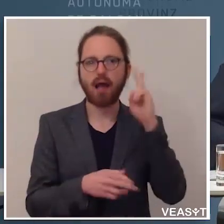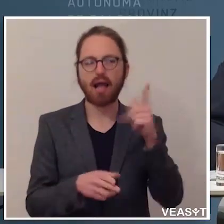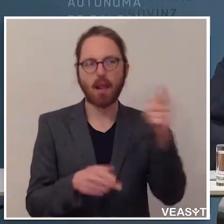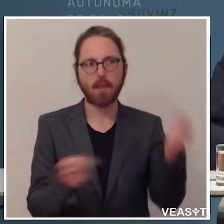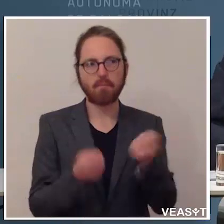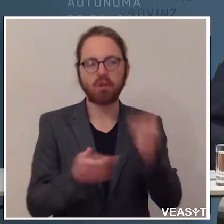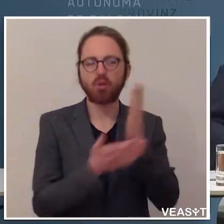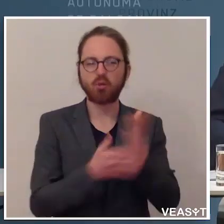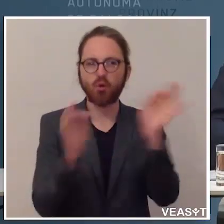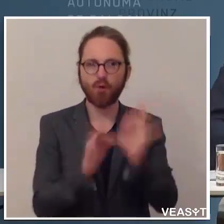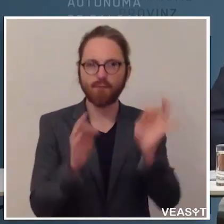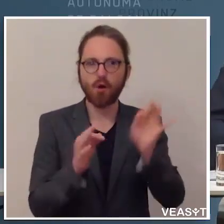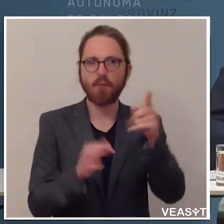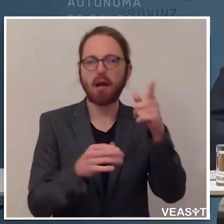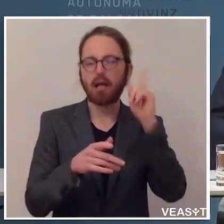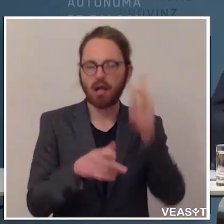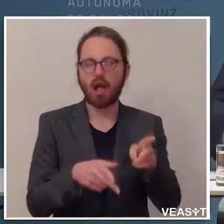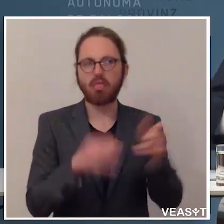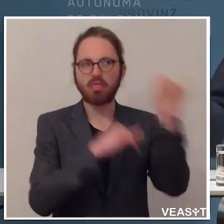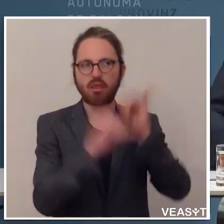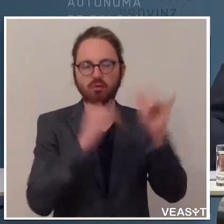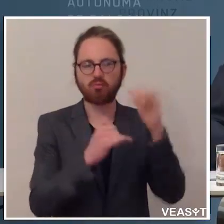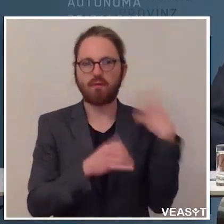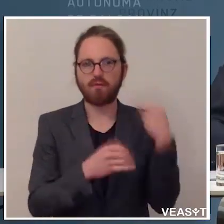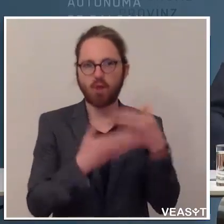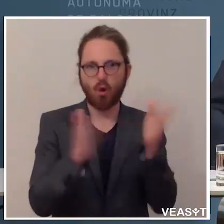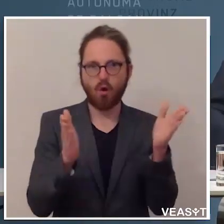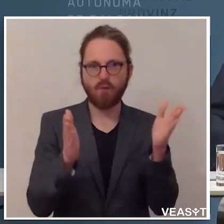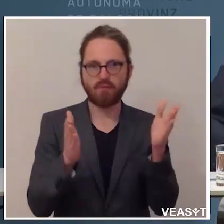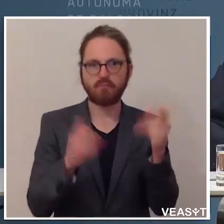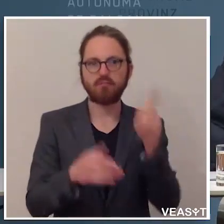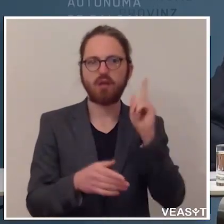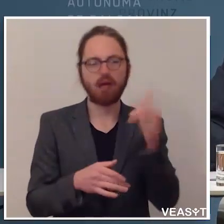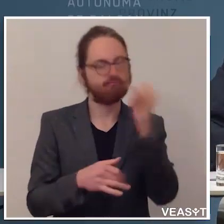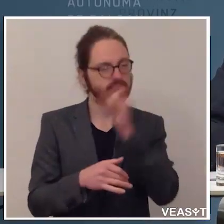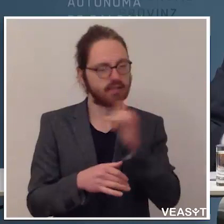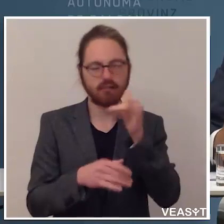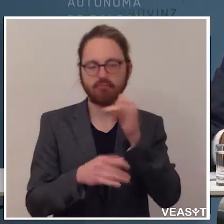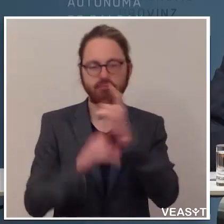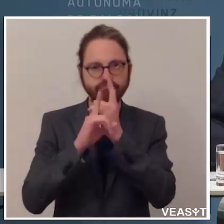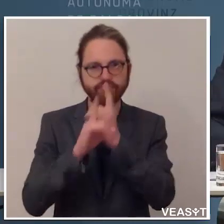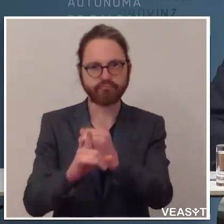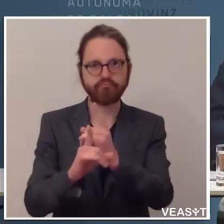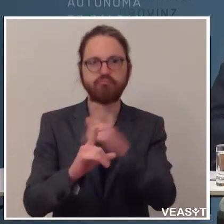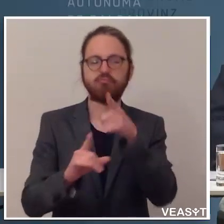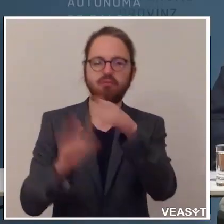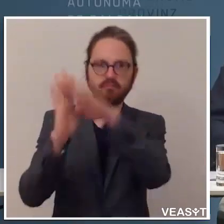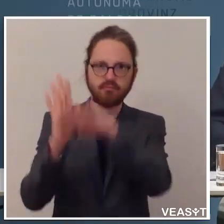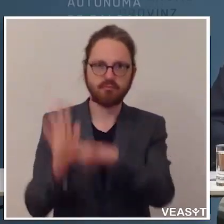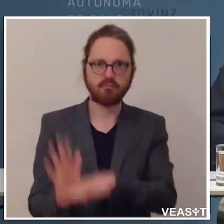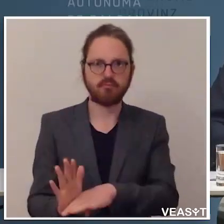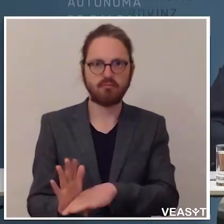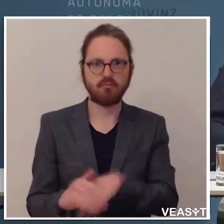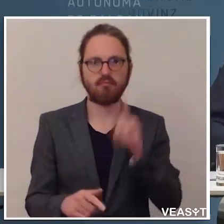auch im Prinzip diese touristische Tätigkeit wieder gibt. Wiederum unter Einhaltung, also auch die Hotelierstätigkeit wieder unter